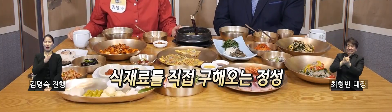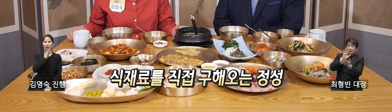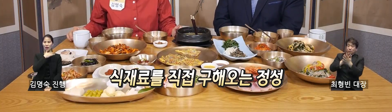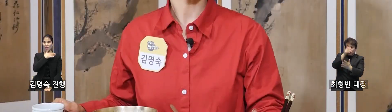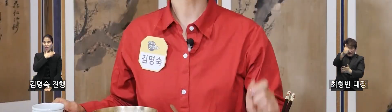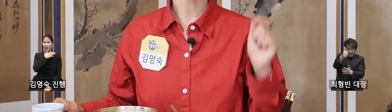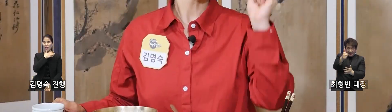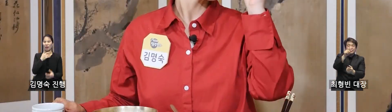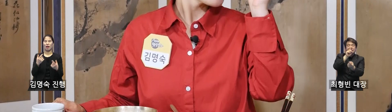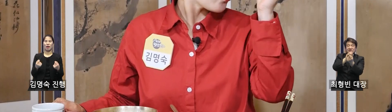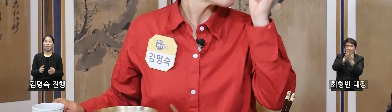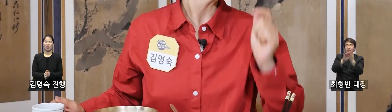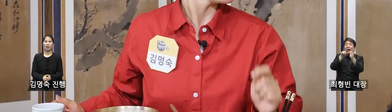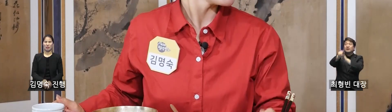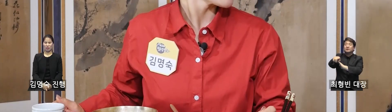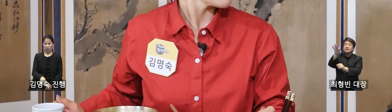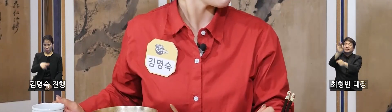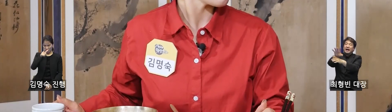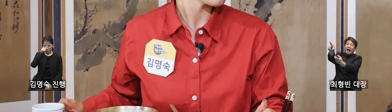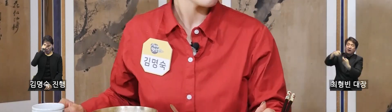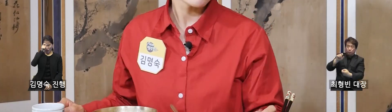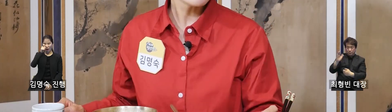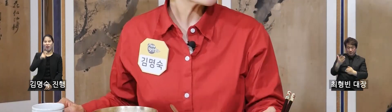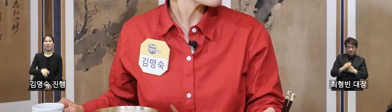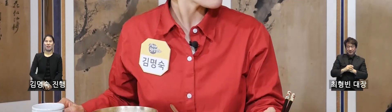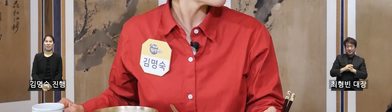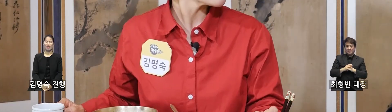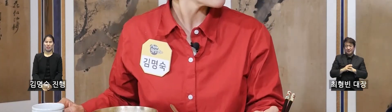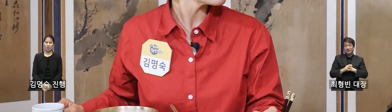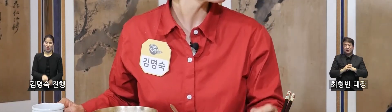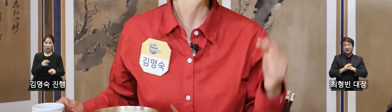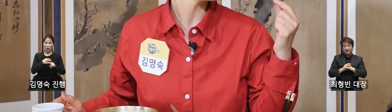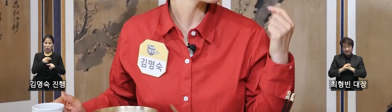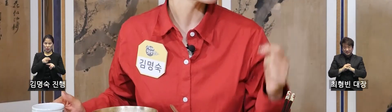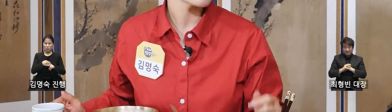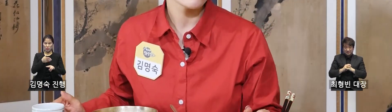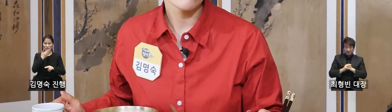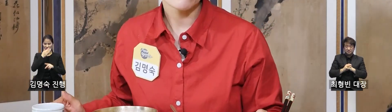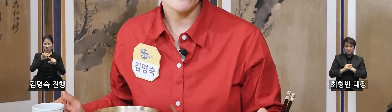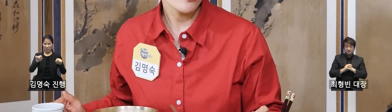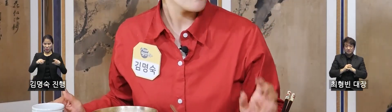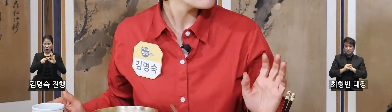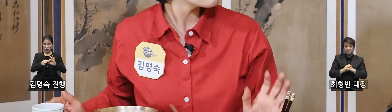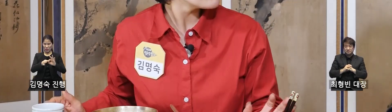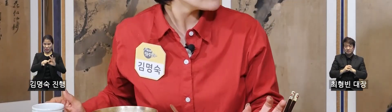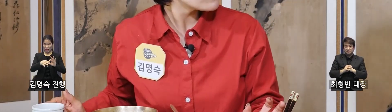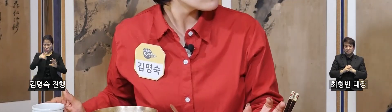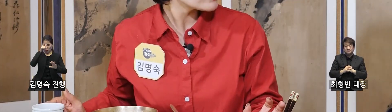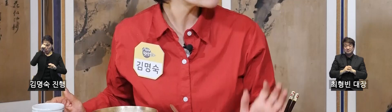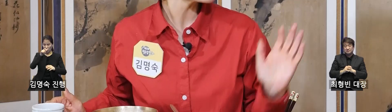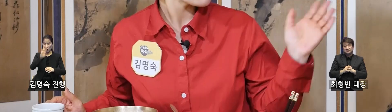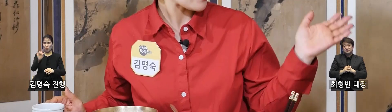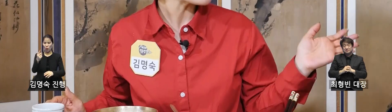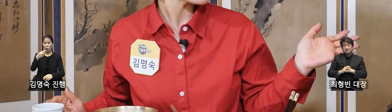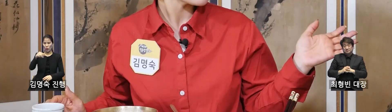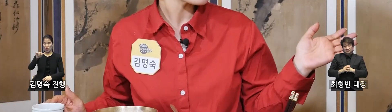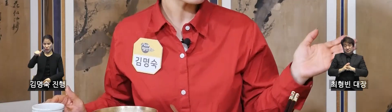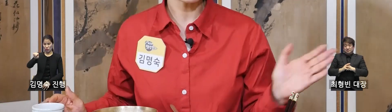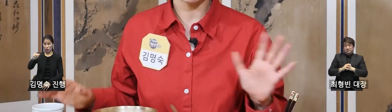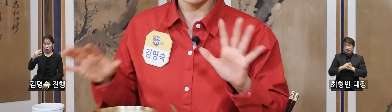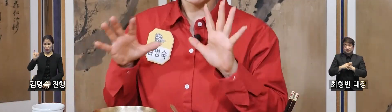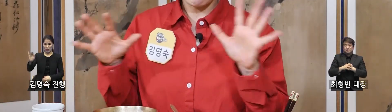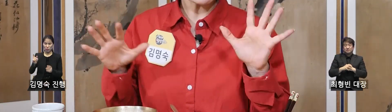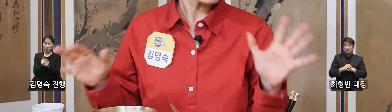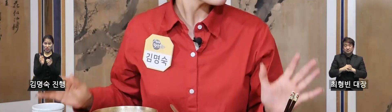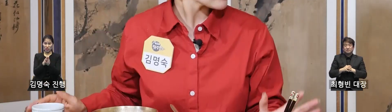고조 아 그런 꽃집 에 음식에 관한 9분 뭐야 보리굴비 도 직접 가져야